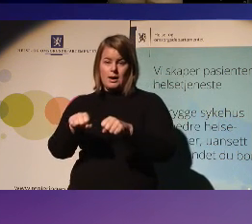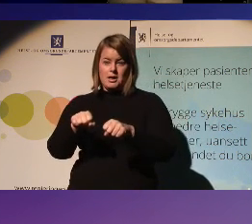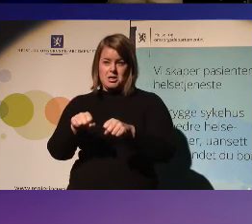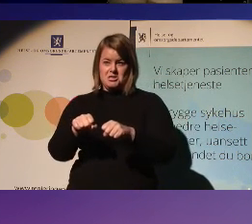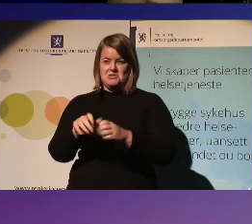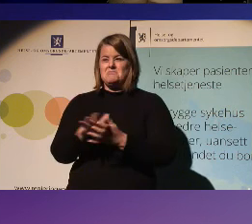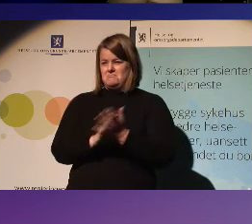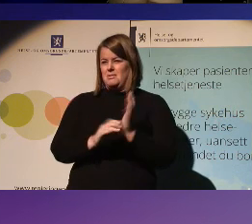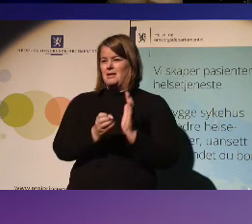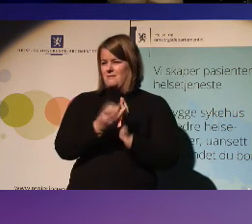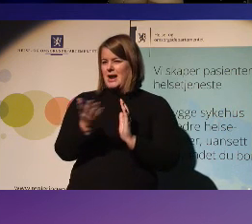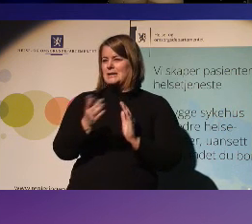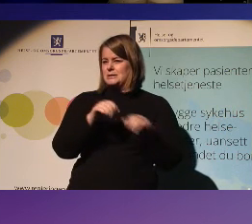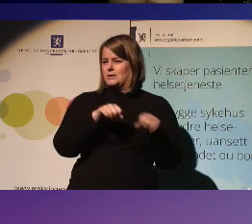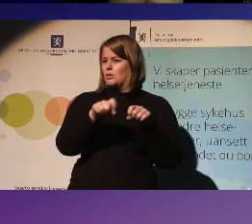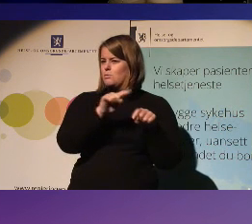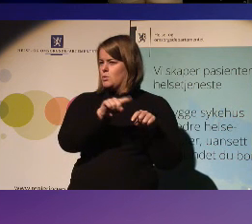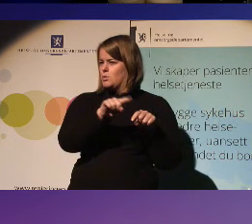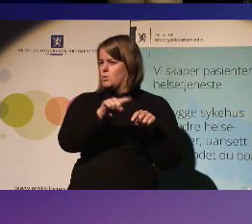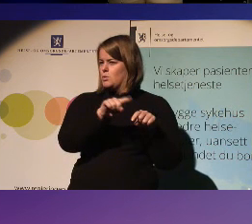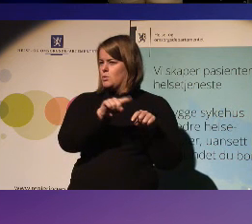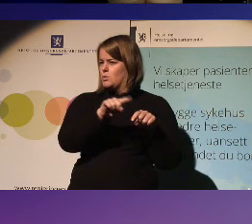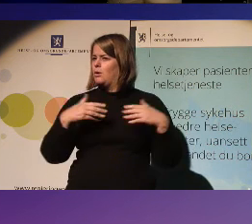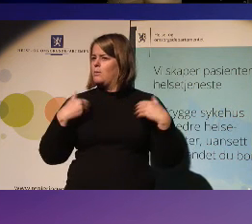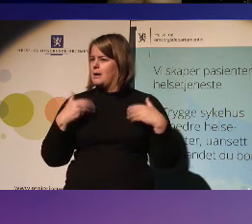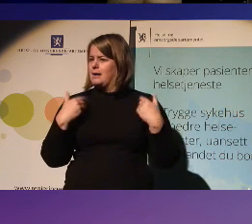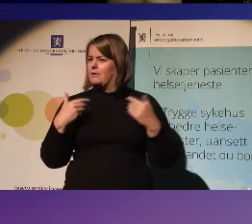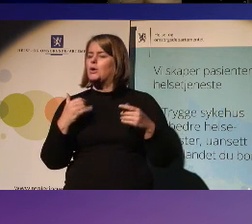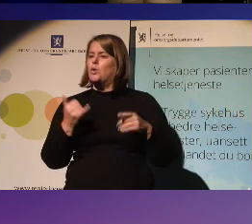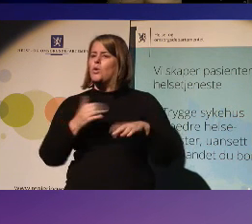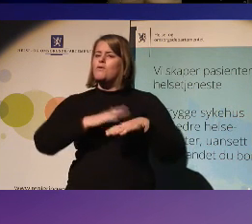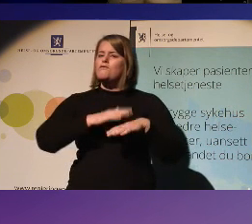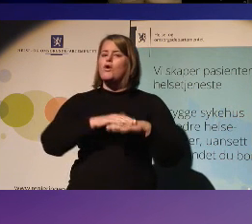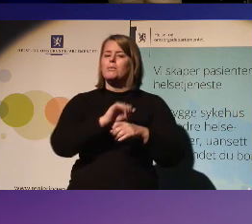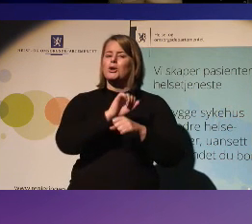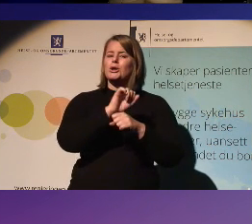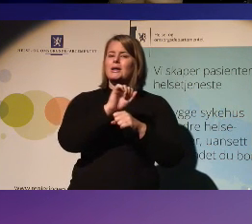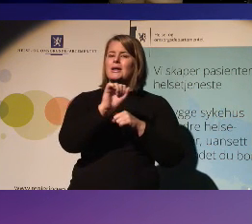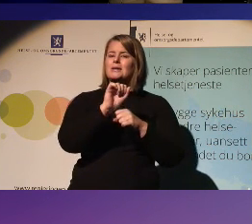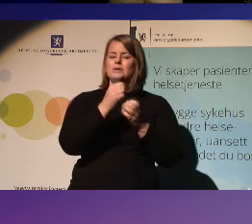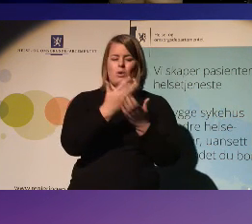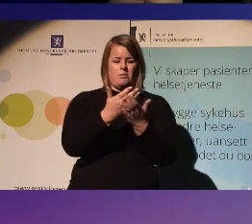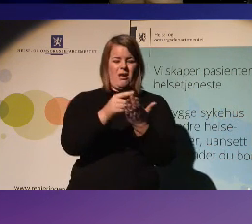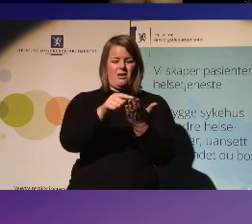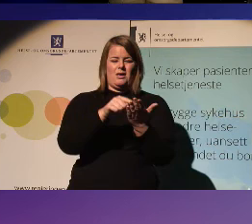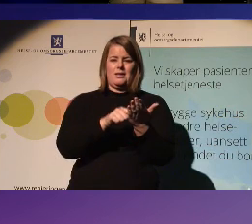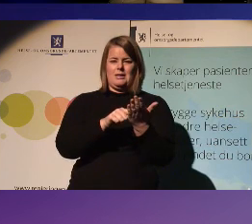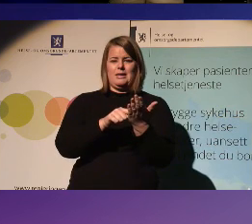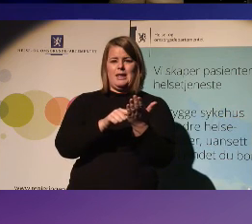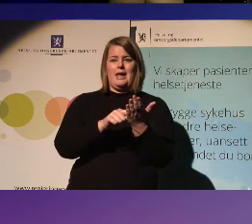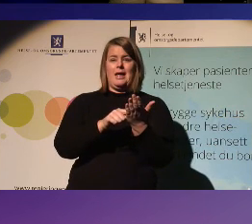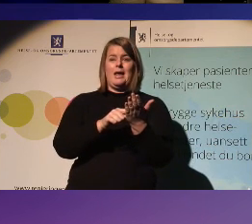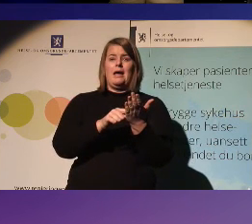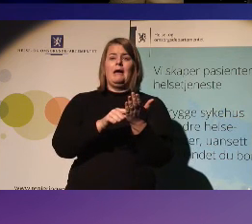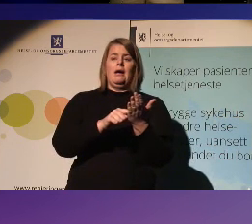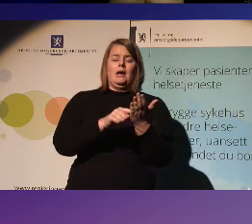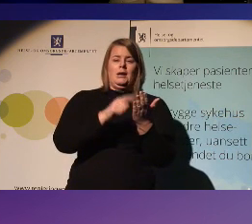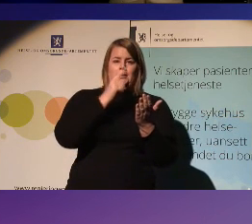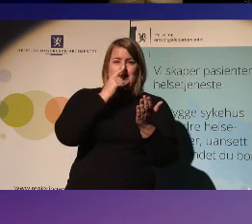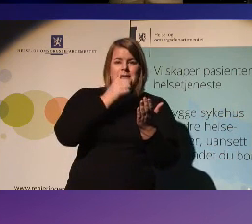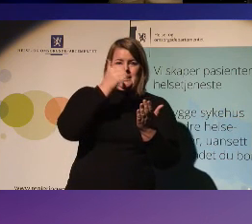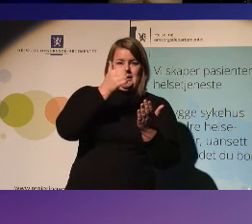fleste kommuner opplever at forebyggingsoppdraget i hovedsak, og det å gjøre det mest